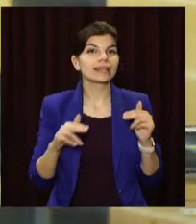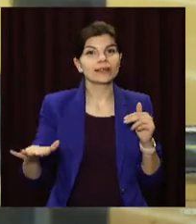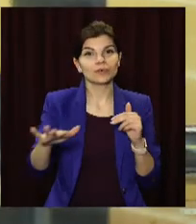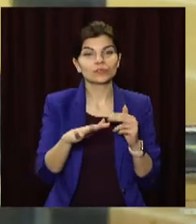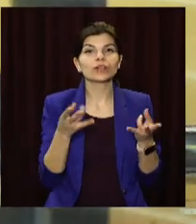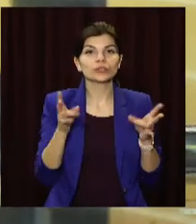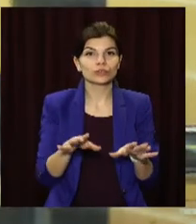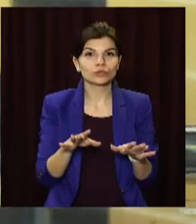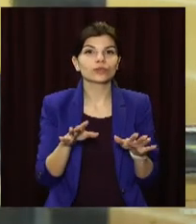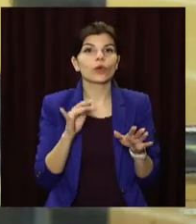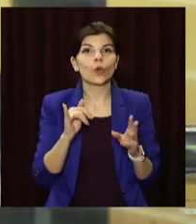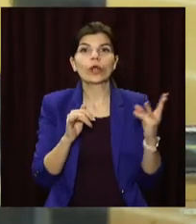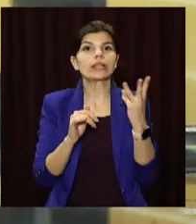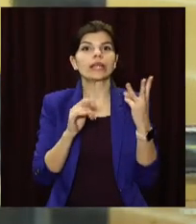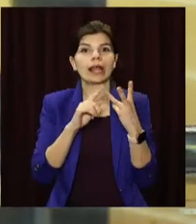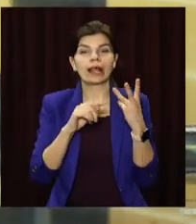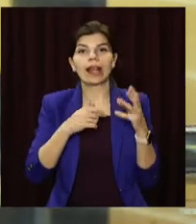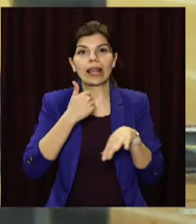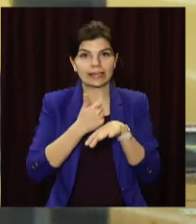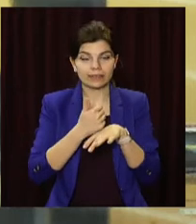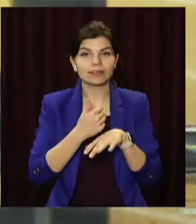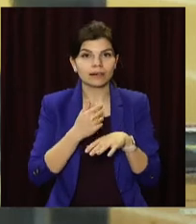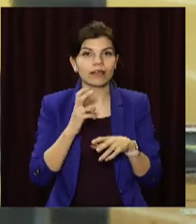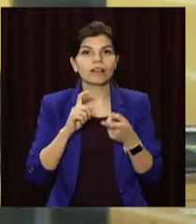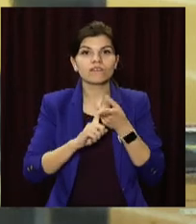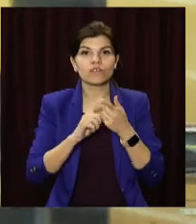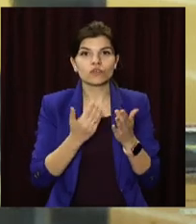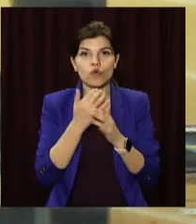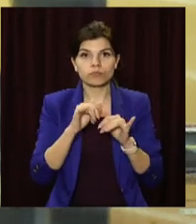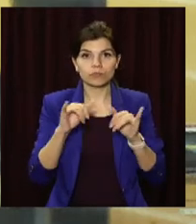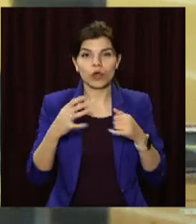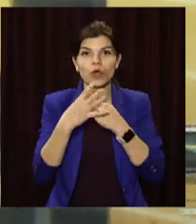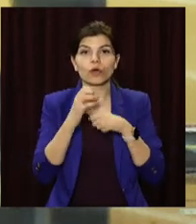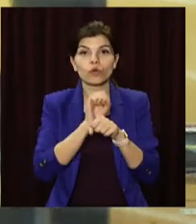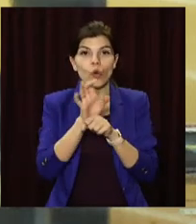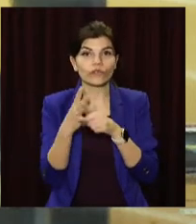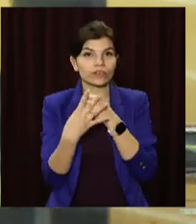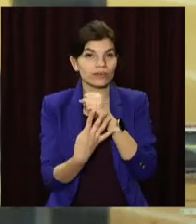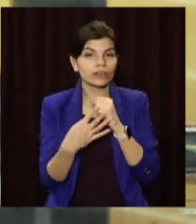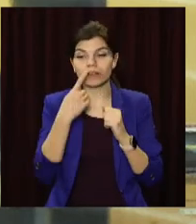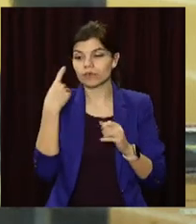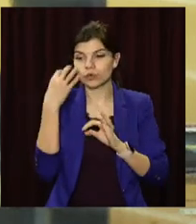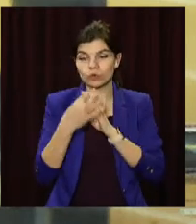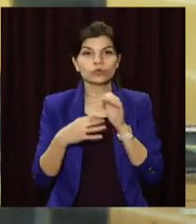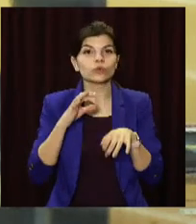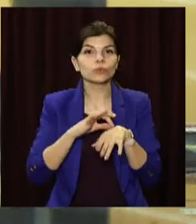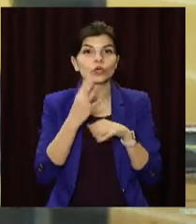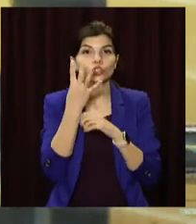Дніпропетровщина залишається у трійці лідерів за кількістю нових інфікованих на COVID-19. Минулої доби